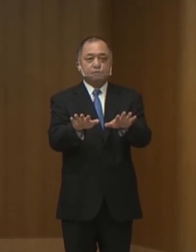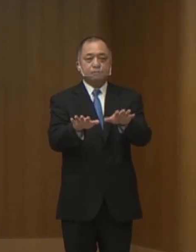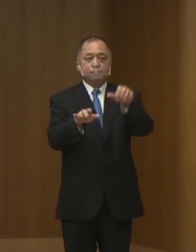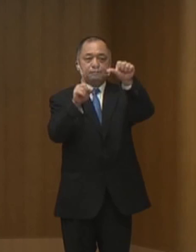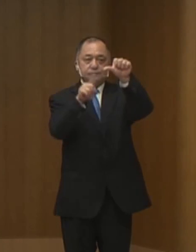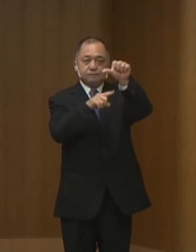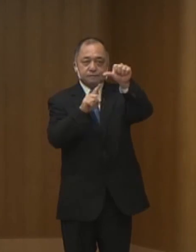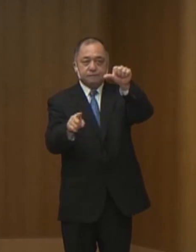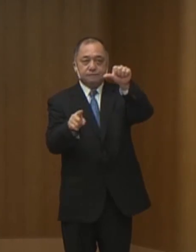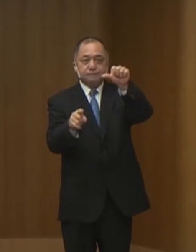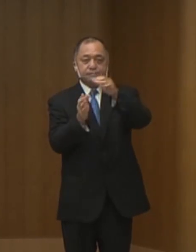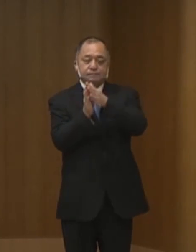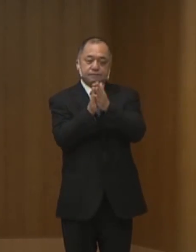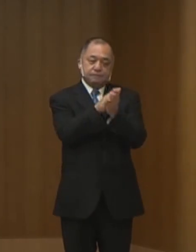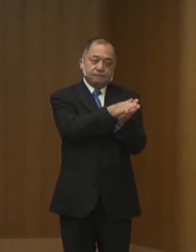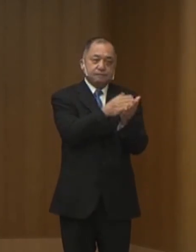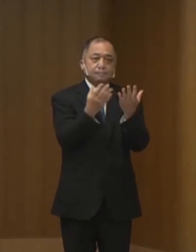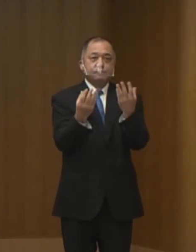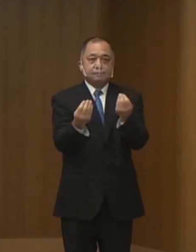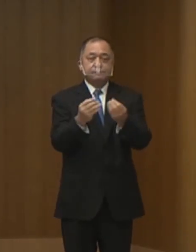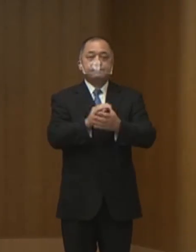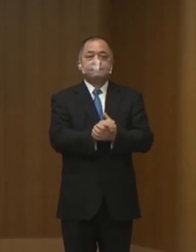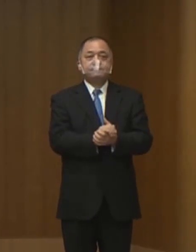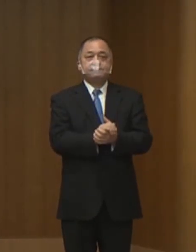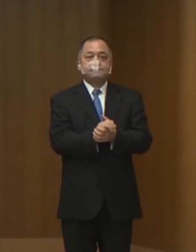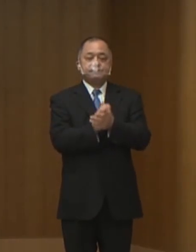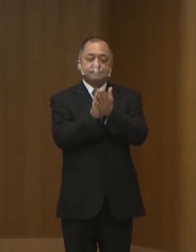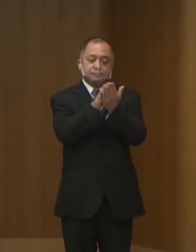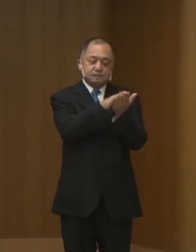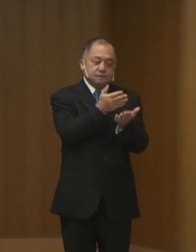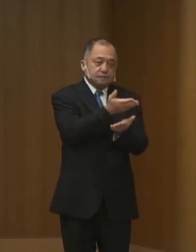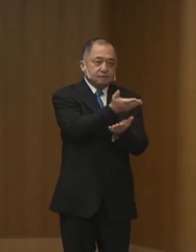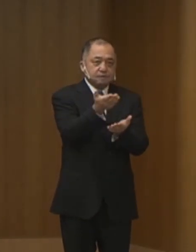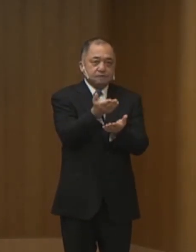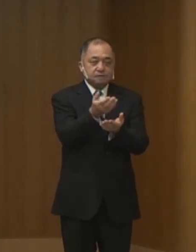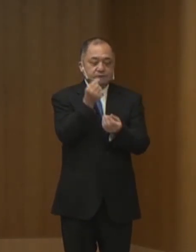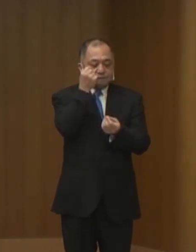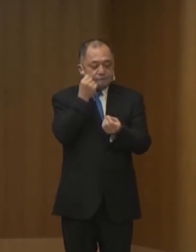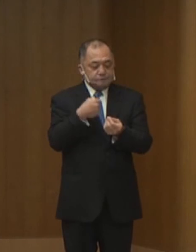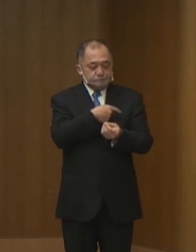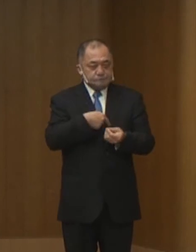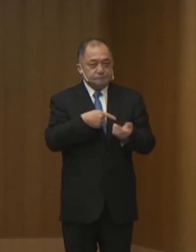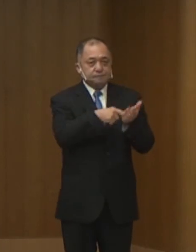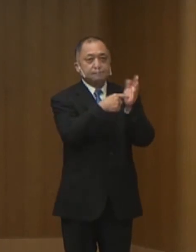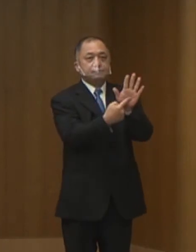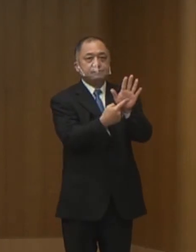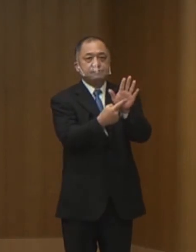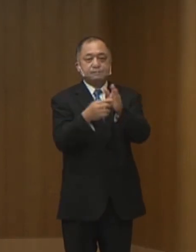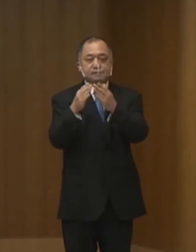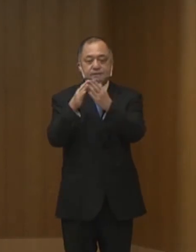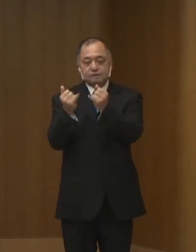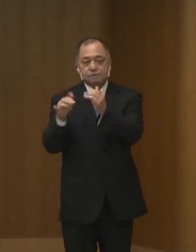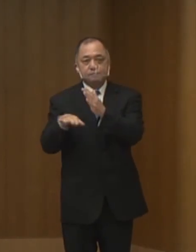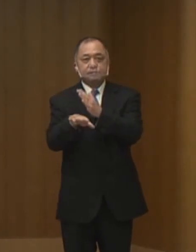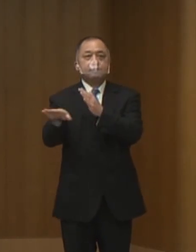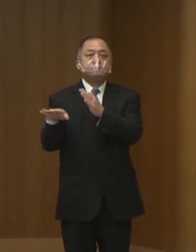名お亡くなりになりました。お亡くなりになった方々に哀悼の意を表しますとともに、ご遺族の方